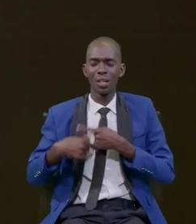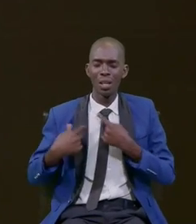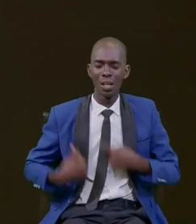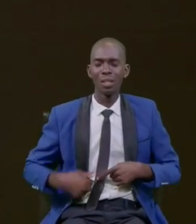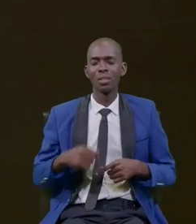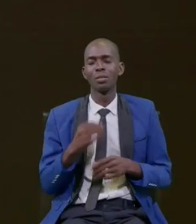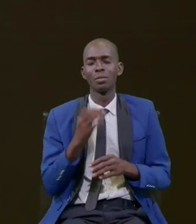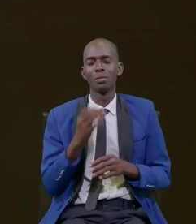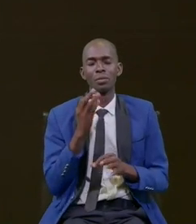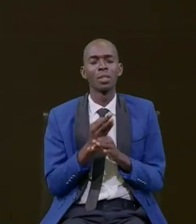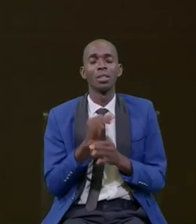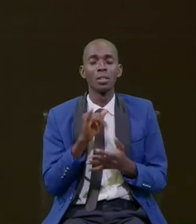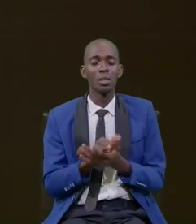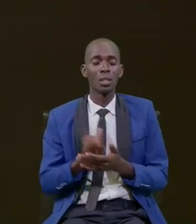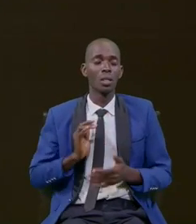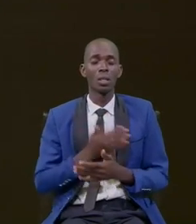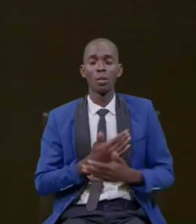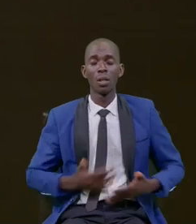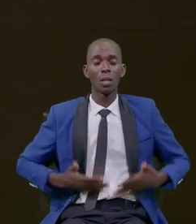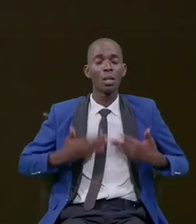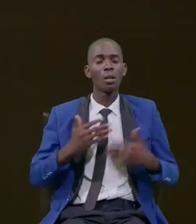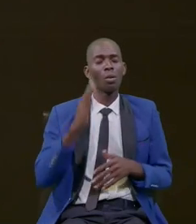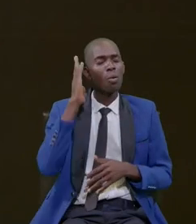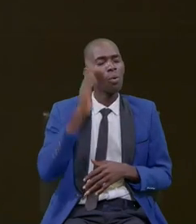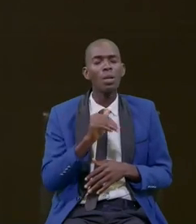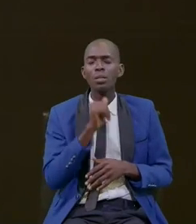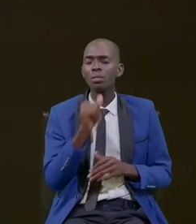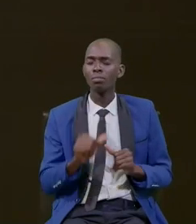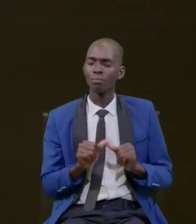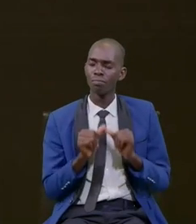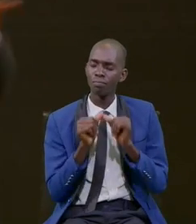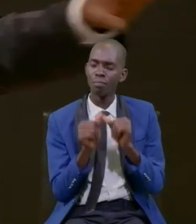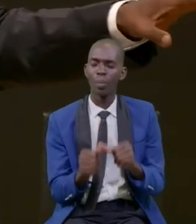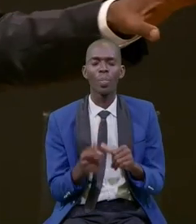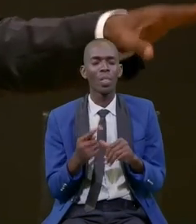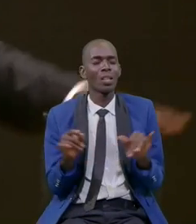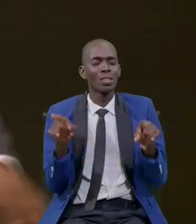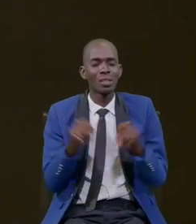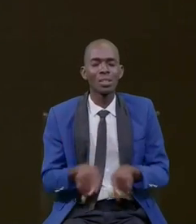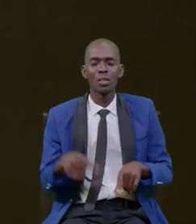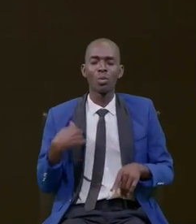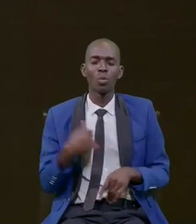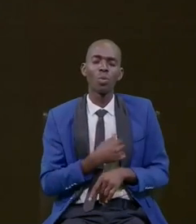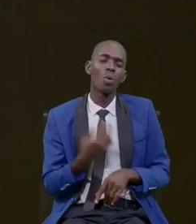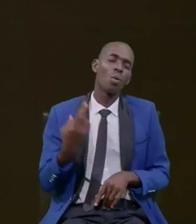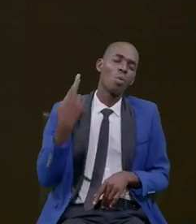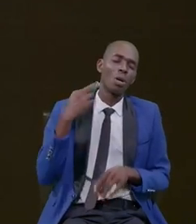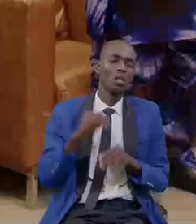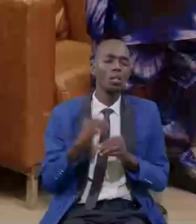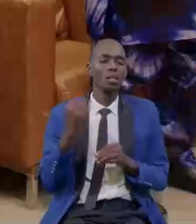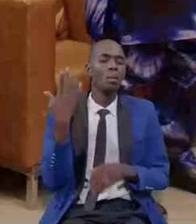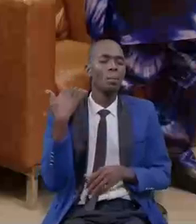d'une foi pratique qui transforme la vie. Et que notre vie ne demeure pas telle que nous étions dans le passé au nom